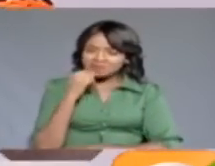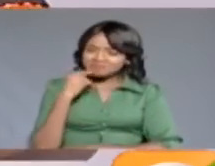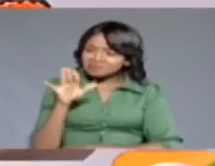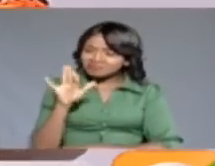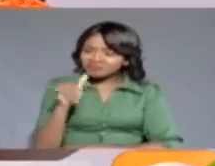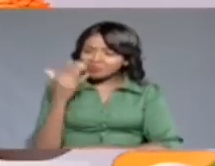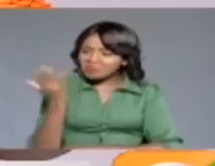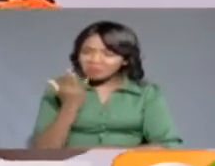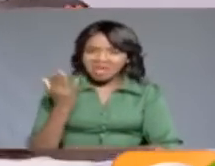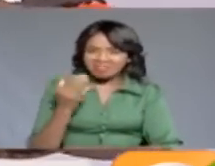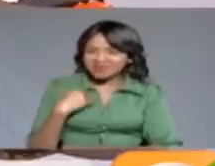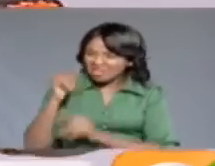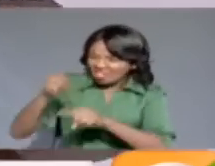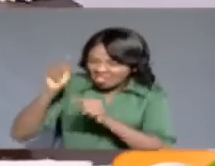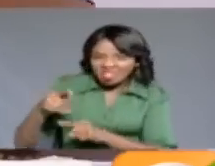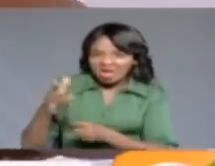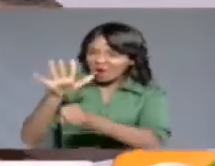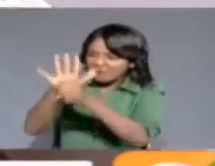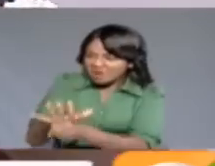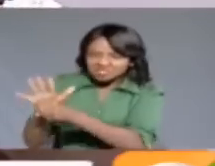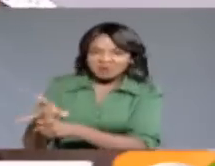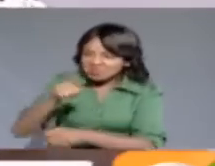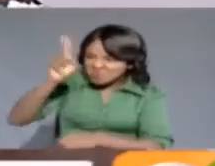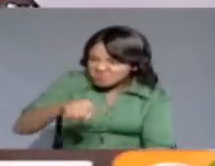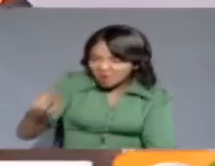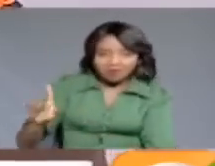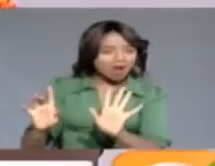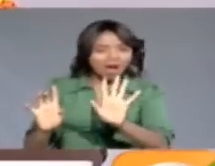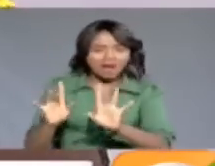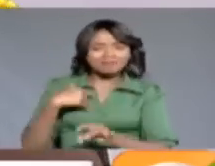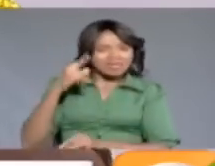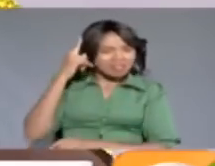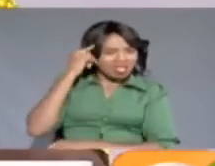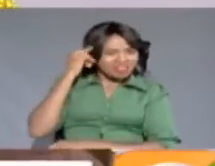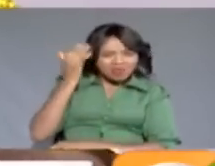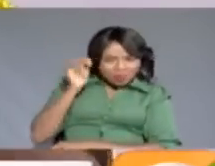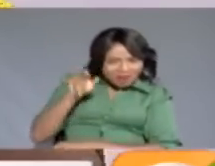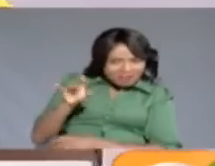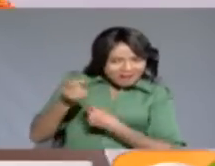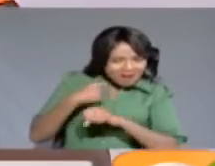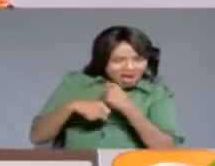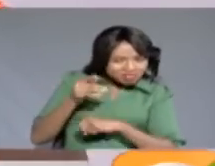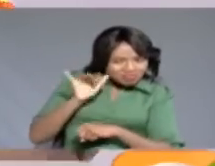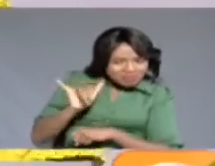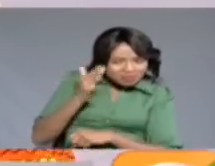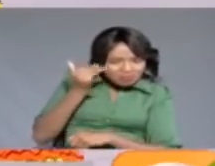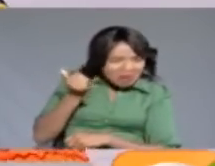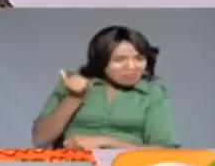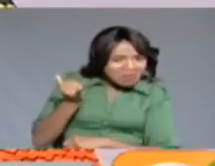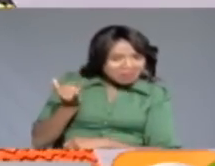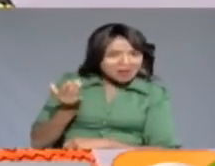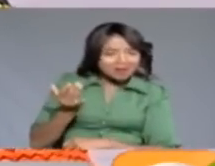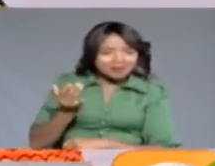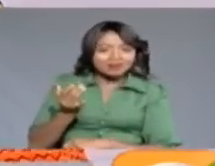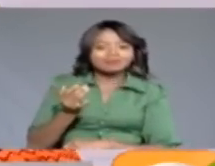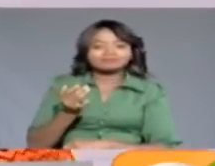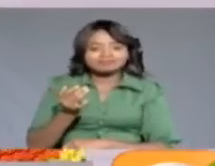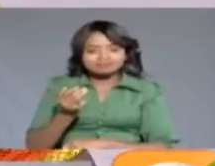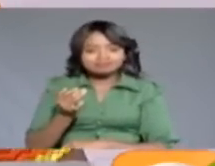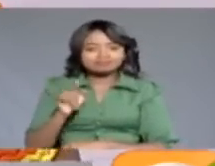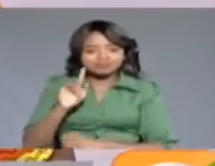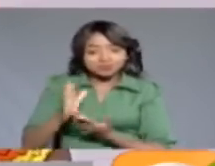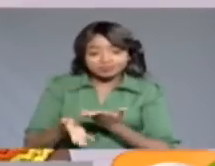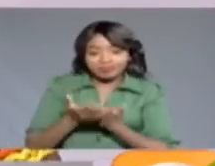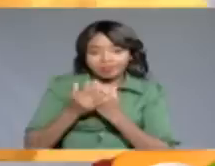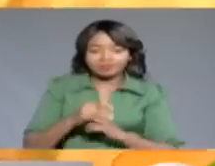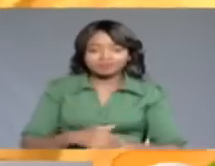umshtumu na umtenge. Unaona, umkashifu useme afai, huyu desturi zake, umbea na mtoto wa kiume. No. Basi binti aende kwa nani? Sasa kwa sababu anasema